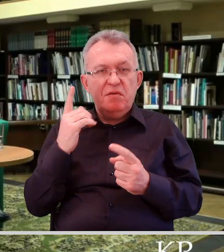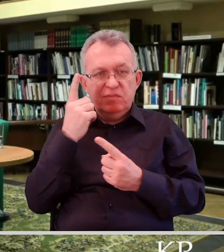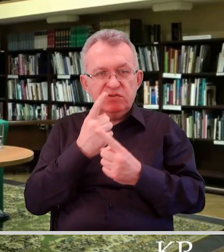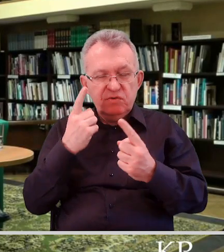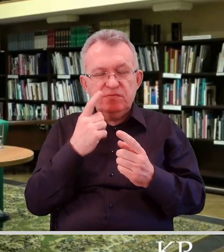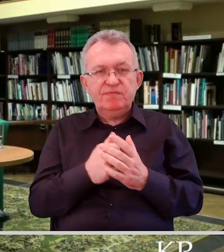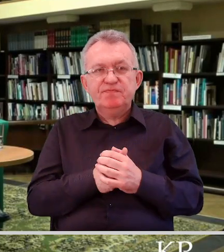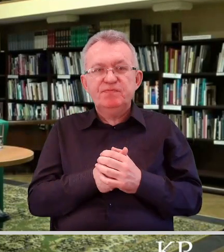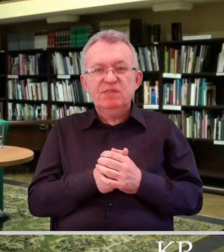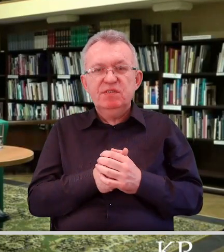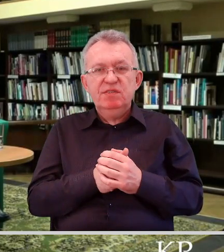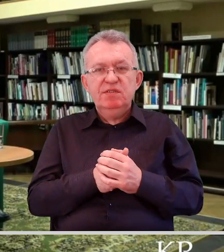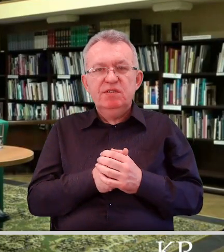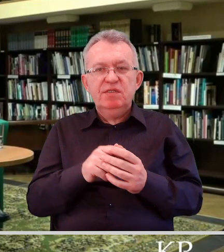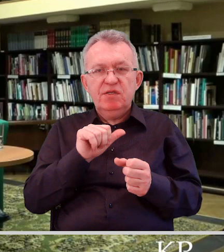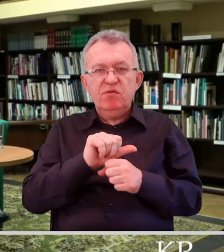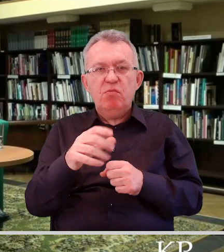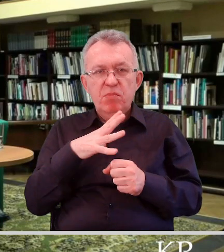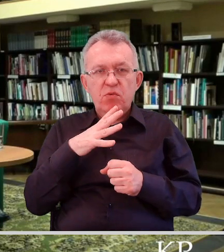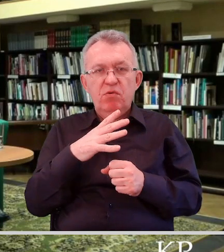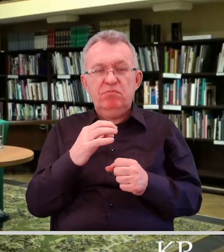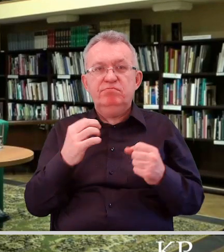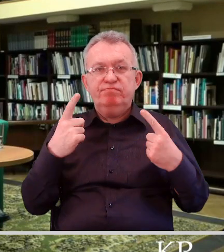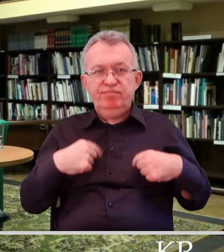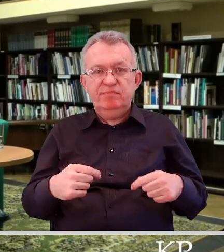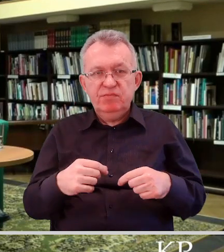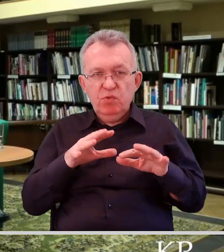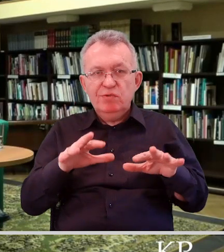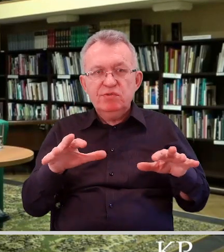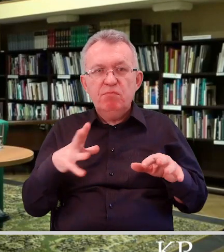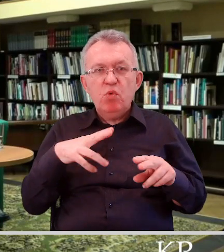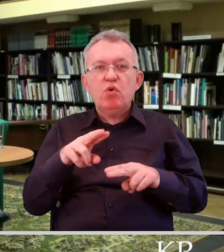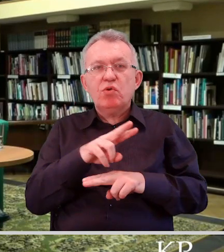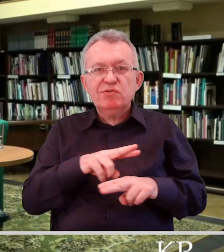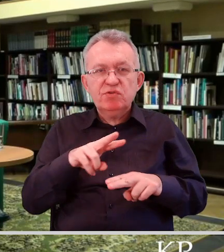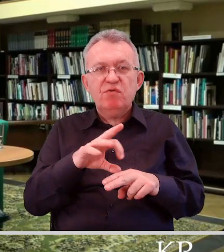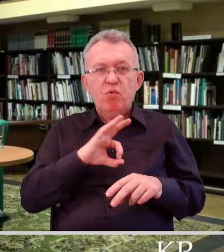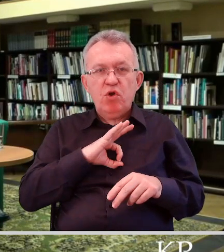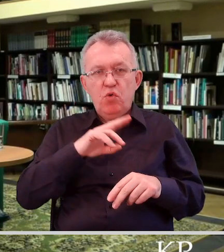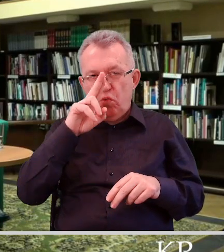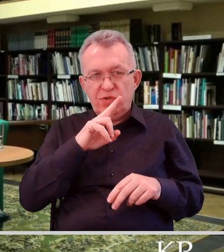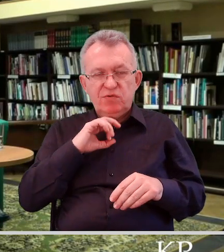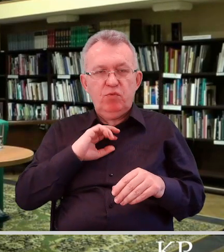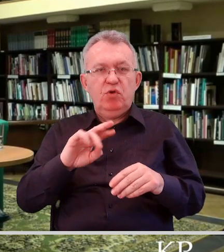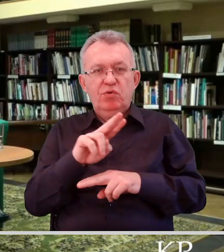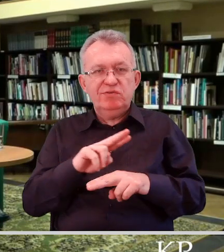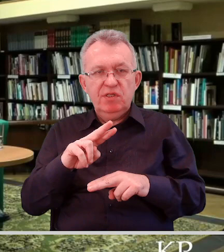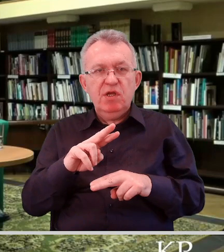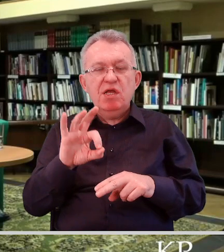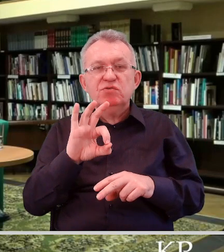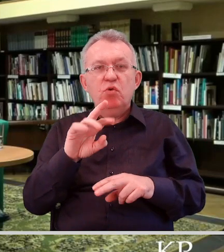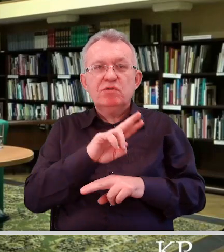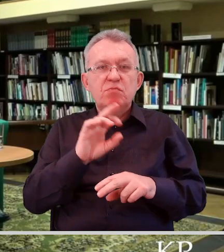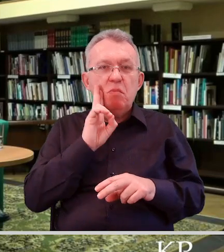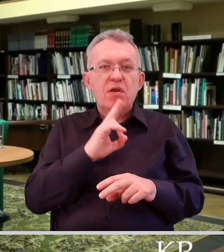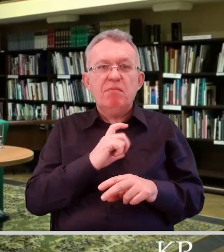zasadzie to jest tak, to było takie wielkie wow, ale to była rodzina ze strony mojego ojca. A co z rodziną mojej